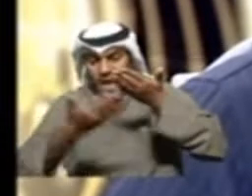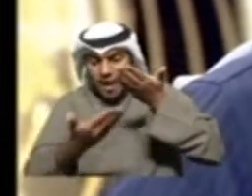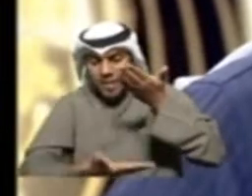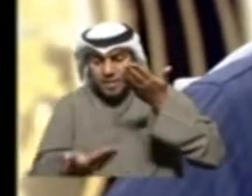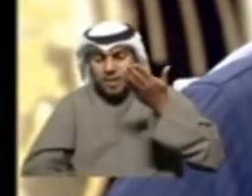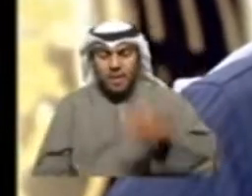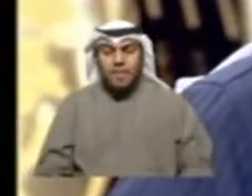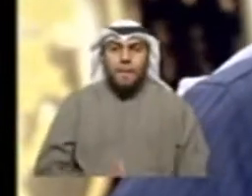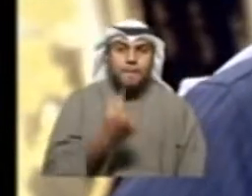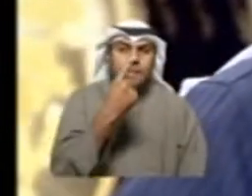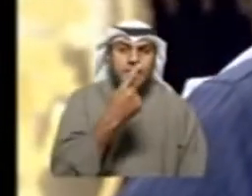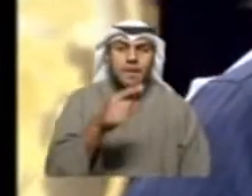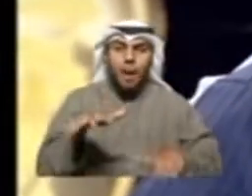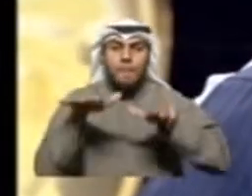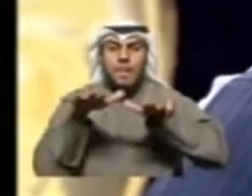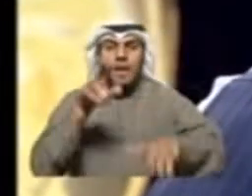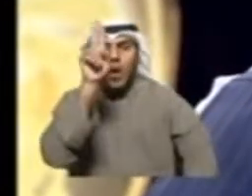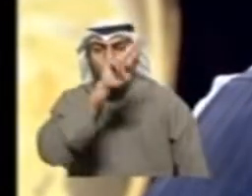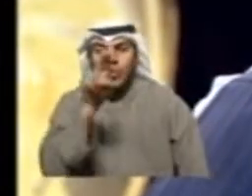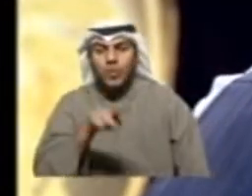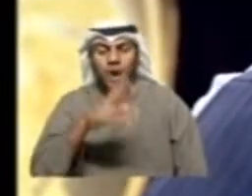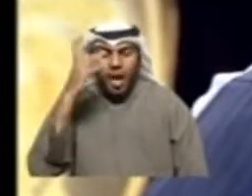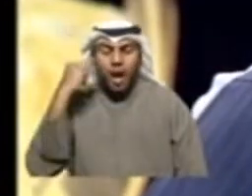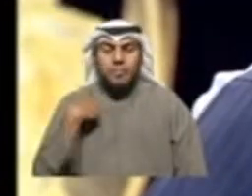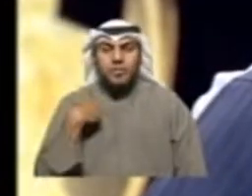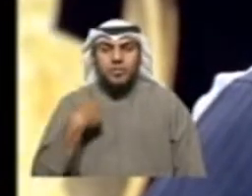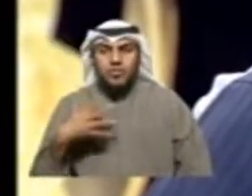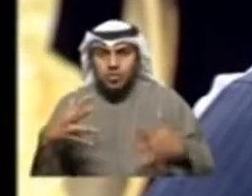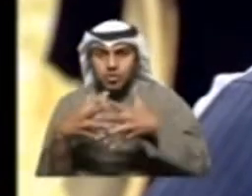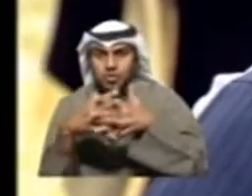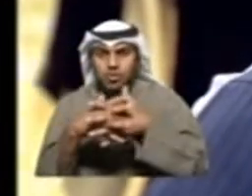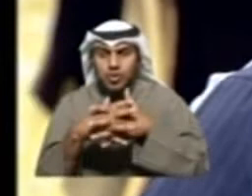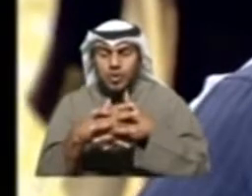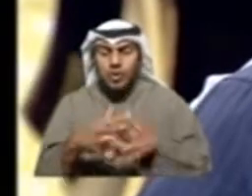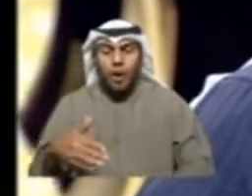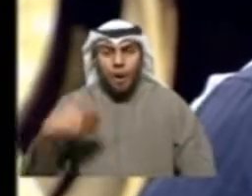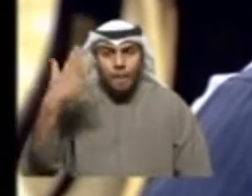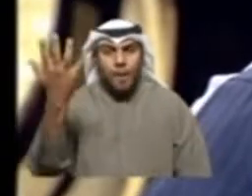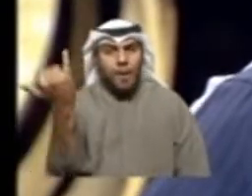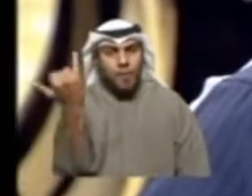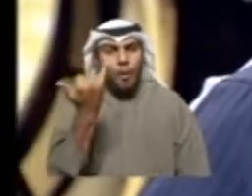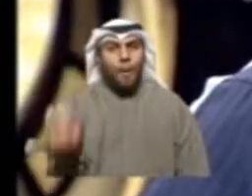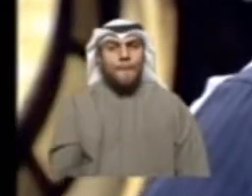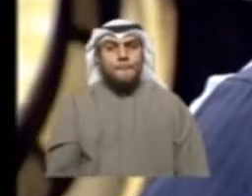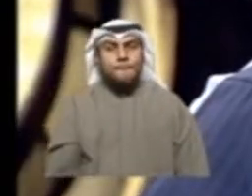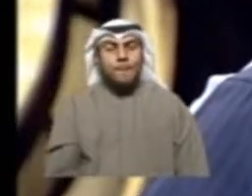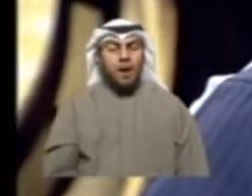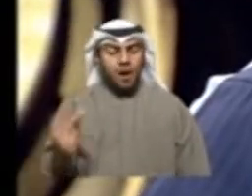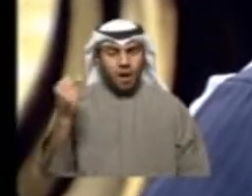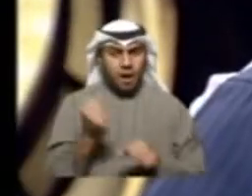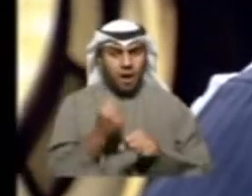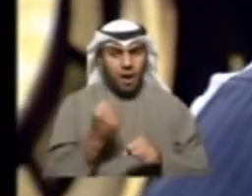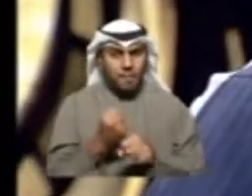100 مليار دولار من الشركات وليس الدول. هنالك حوالي